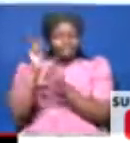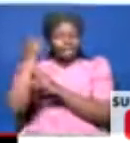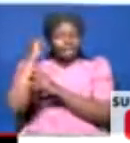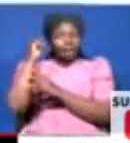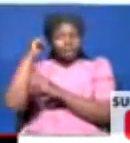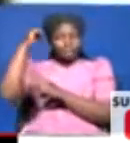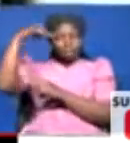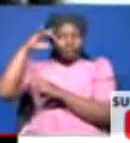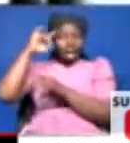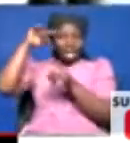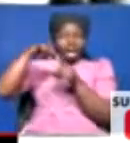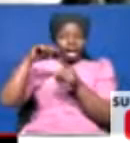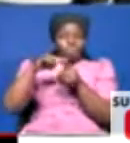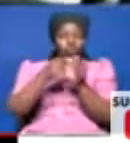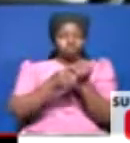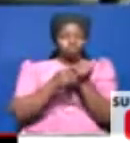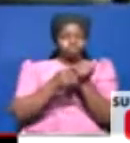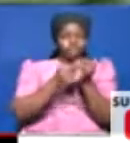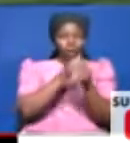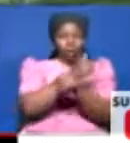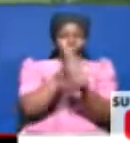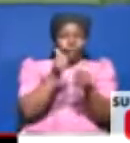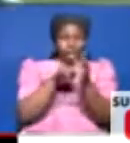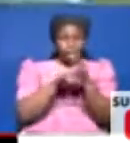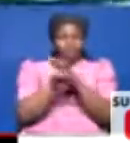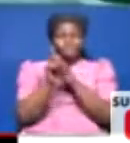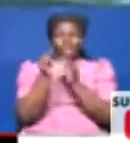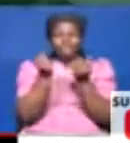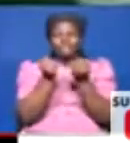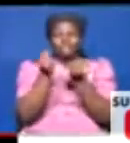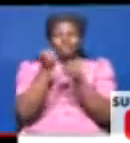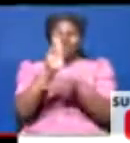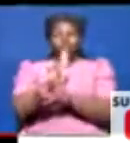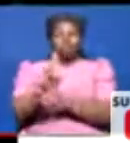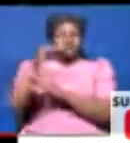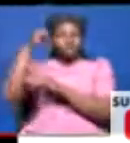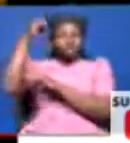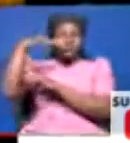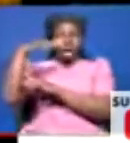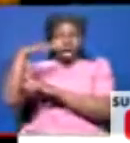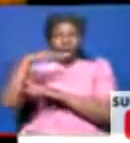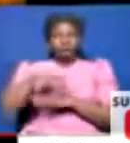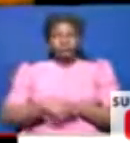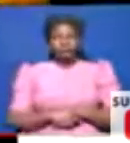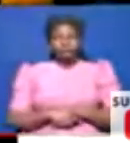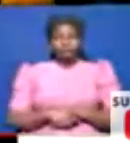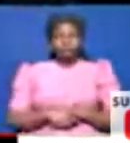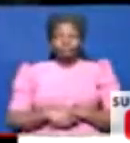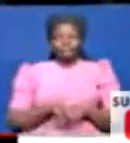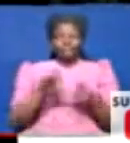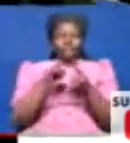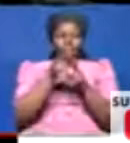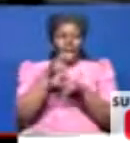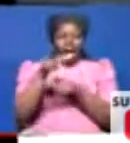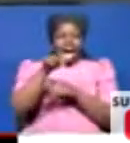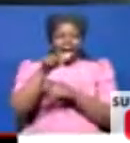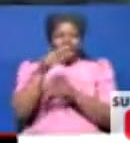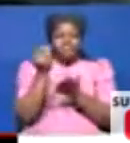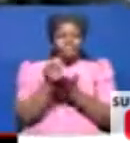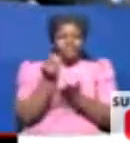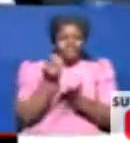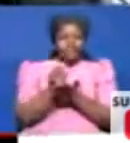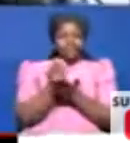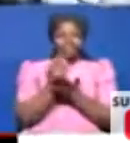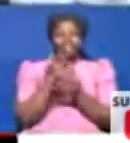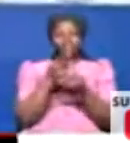mkuu katika biashara ya magari yanayotumia umeme kwa kuchochea mahitaji ya kawi na kuongeza pato linalotokana na sekta hiyo.